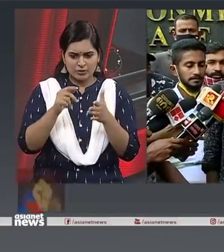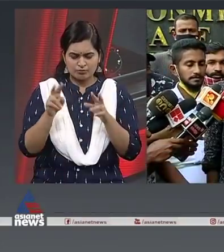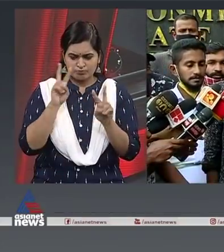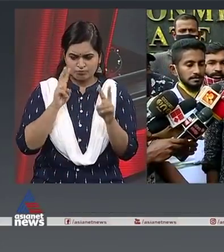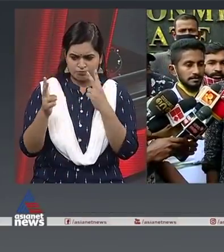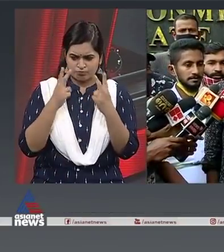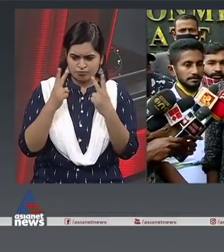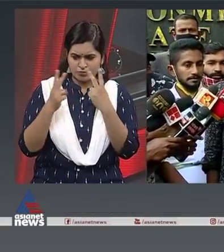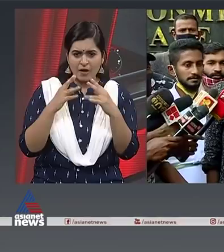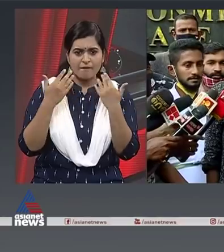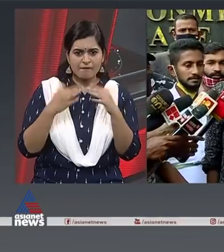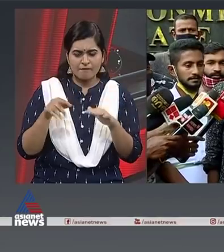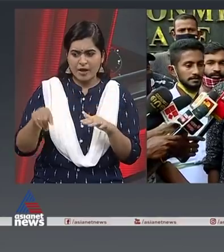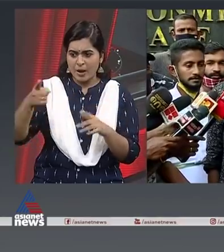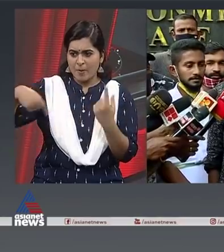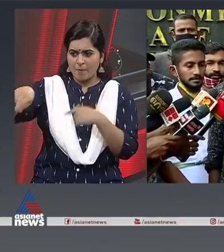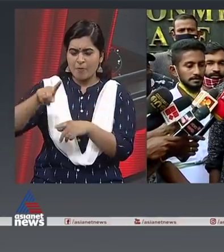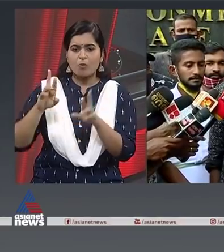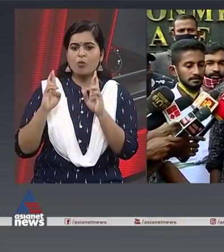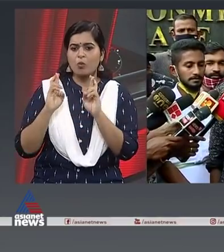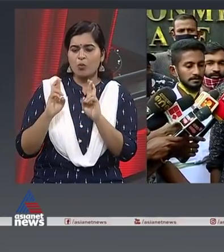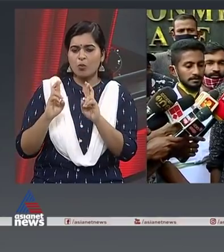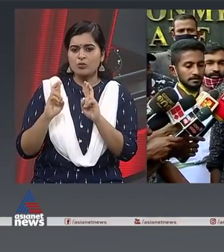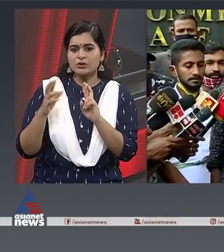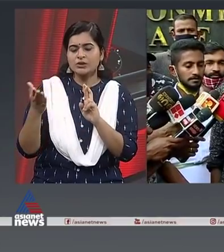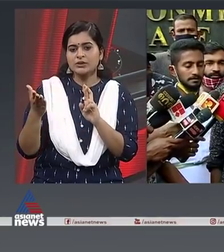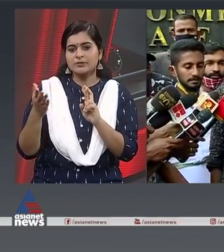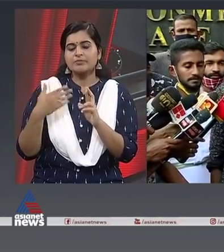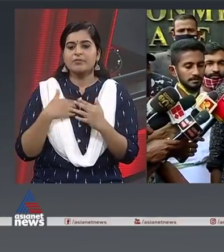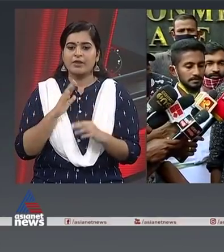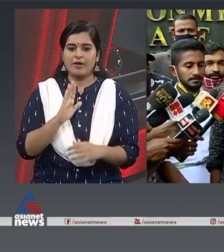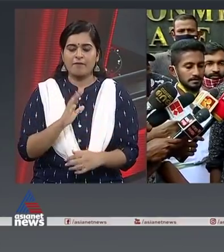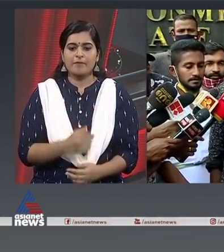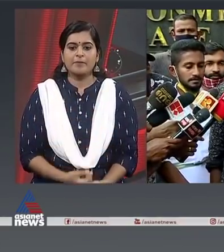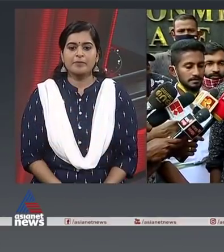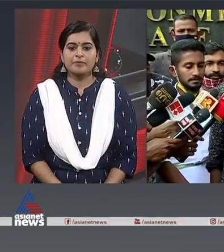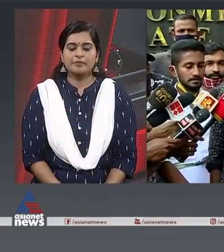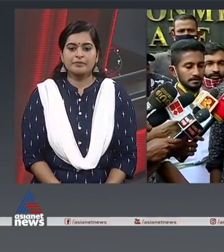ഞങ്ങൾക്ക് അനുകൂലമായ ഒരു നിലപാട്, ഒരു നടപടി ഉണ്ടാകുമെന്നാണ് ബഹുമാനമുള്ള മന്ത്രി ഞങ്ങളോട് പറഞ്ഞത്.